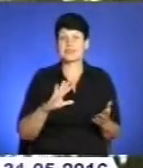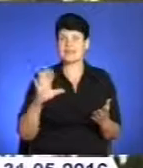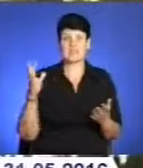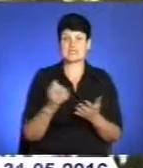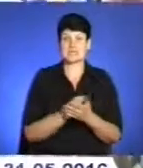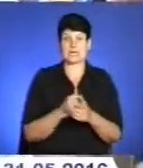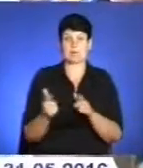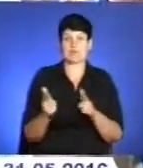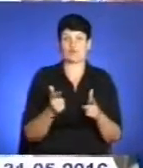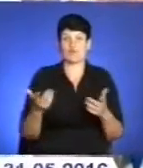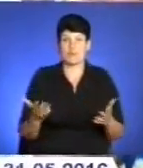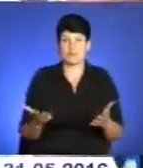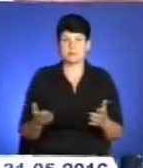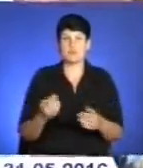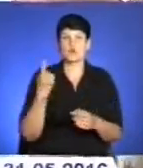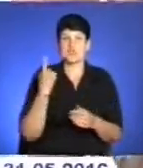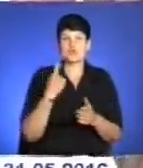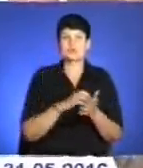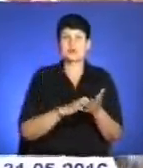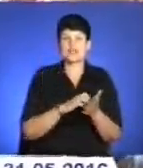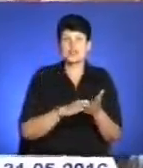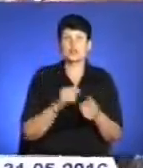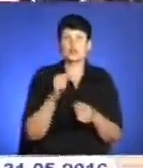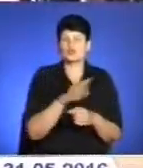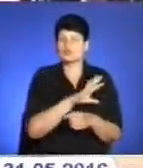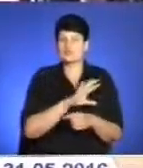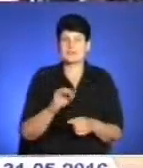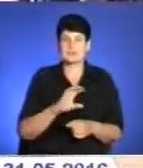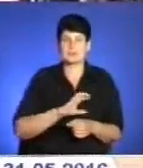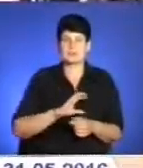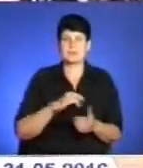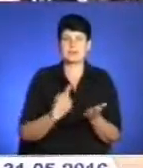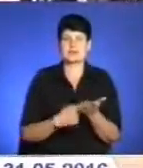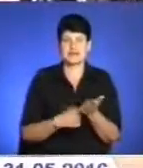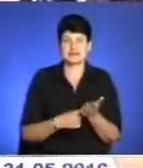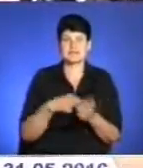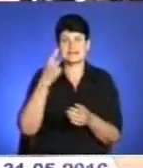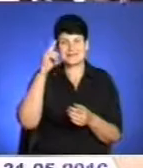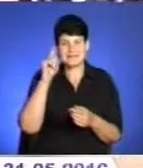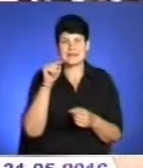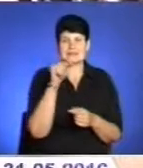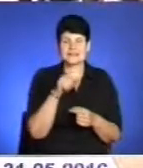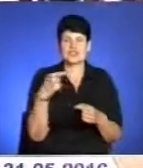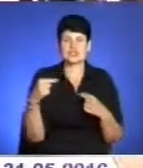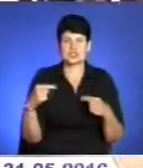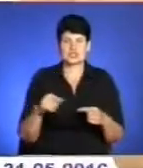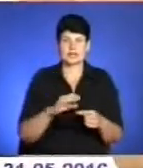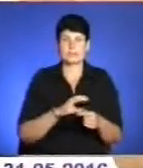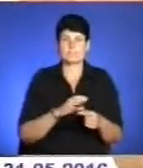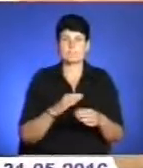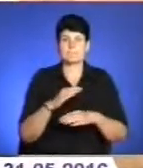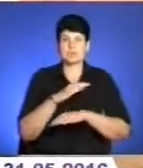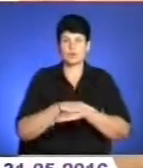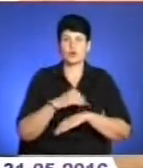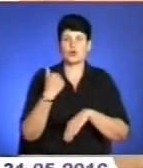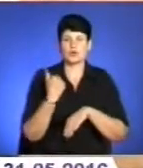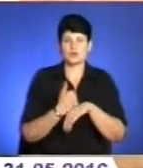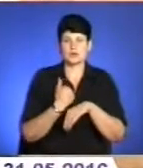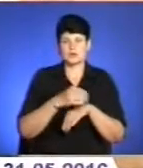хтось перенервувався або не зібрався. Може, хтось щось їм заважало. Можливо, тому не підтвердили медаль. А може,